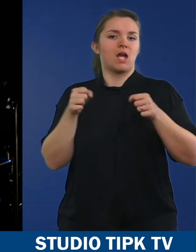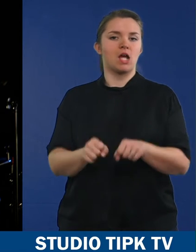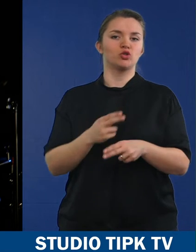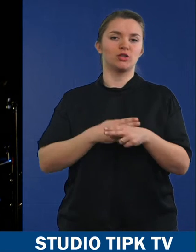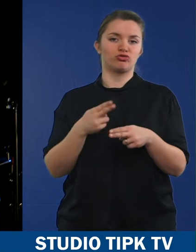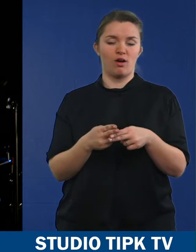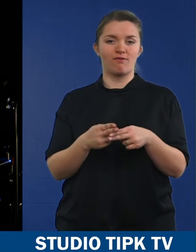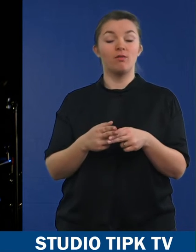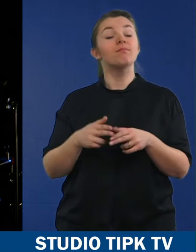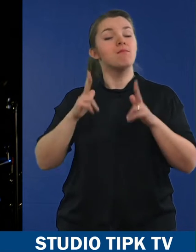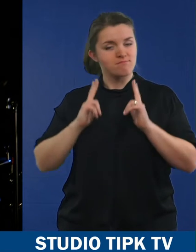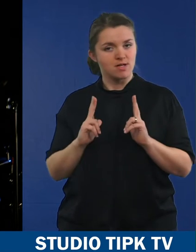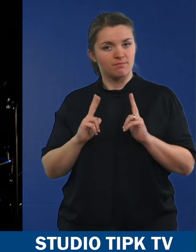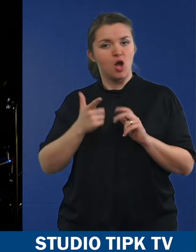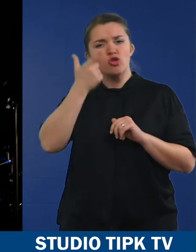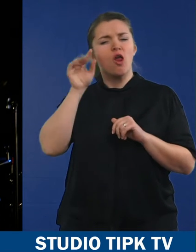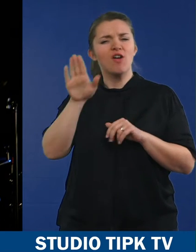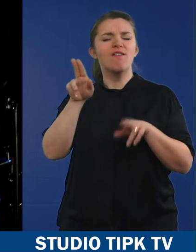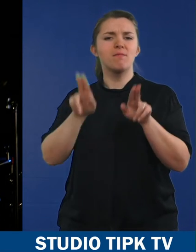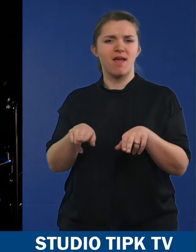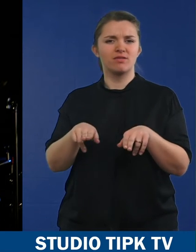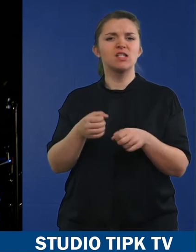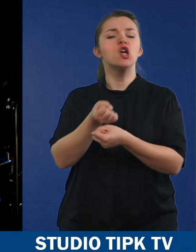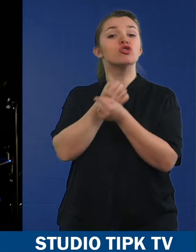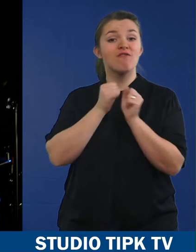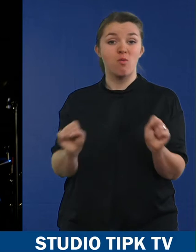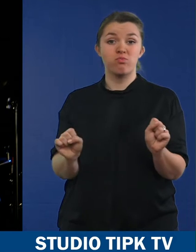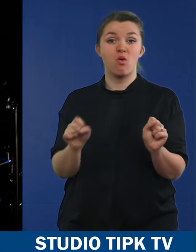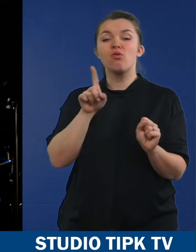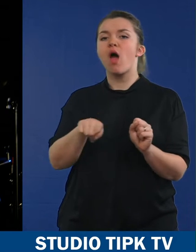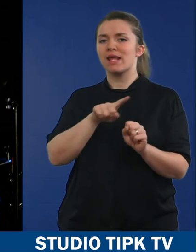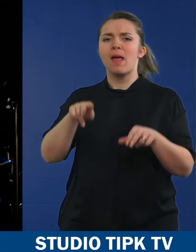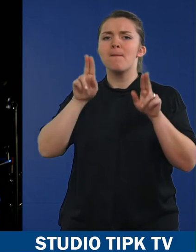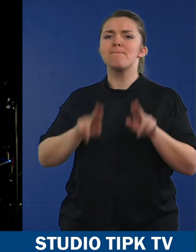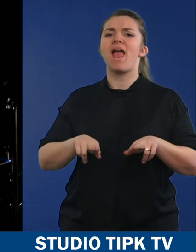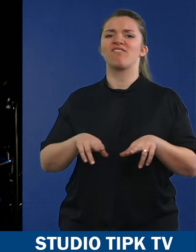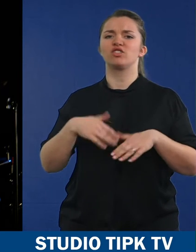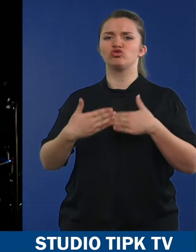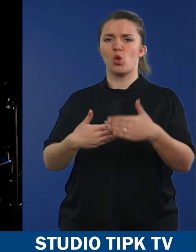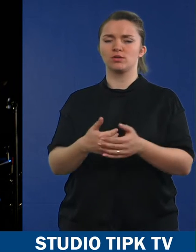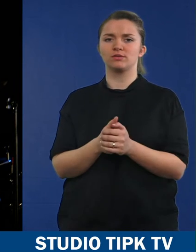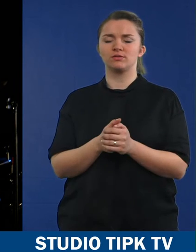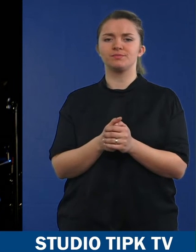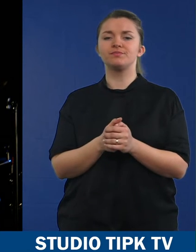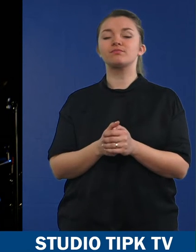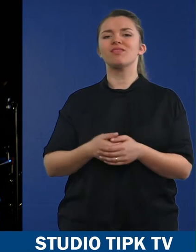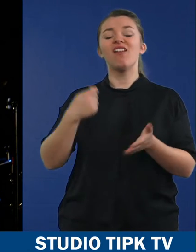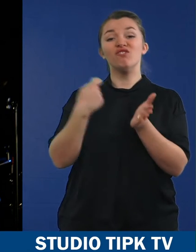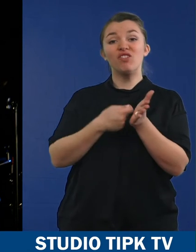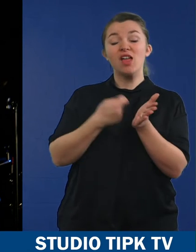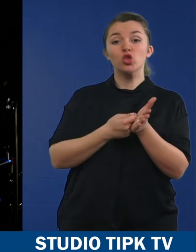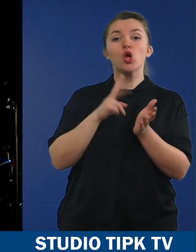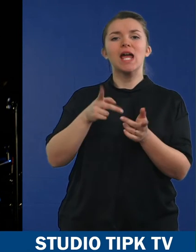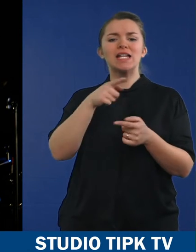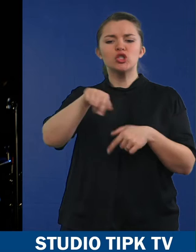državo, mir, človekove pravice, svobodo in pravičnost. Vrednote, ki so